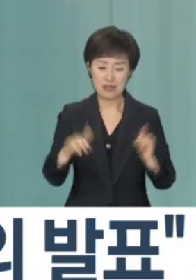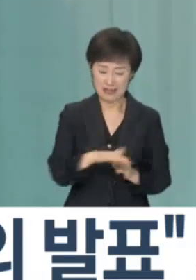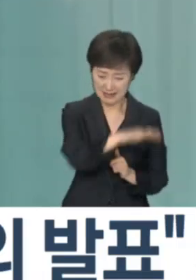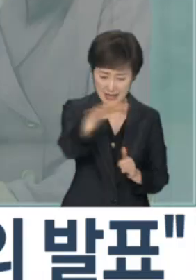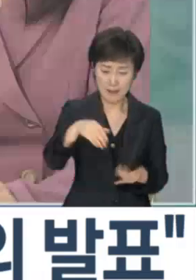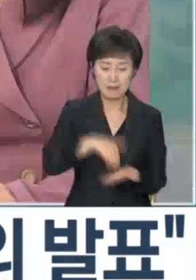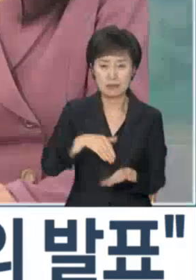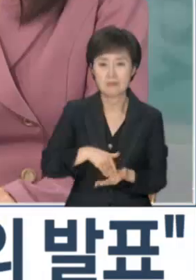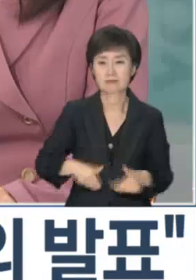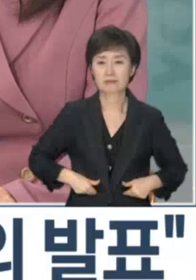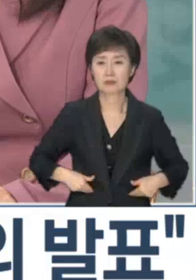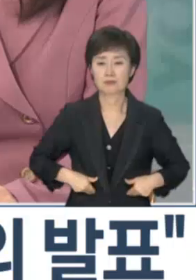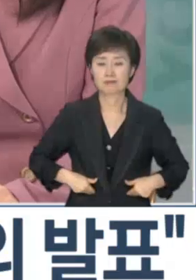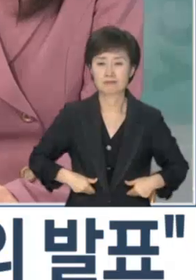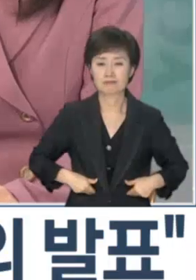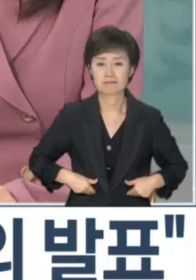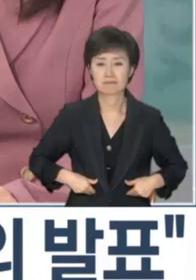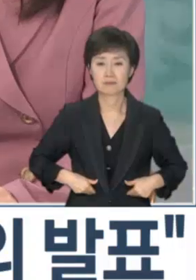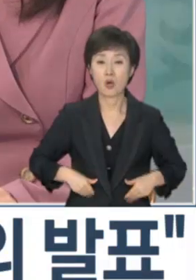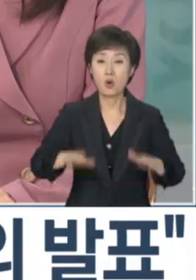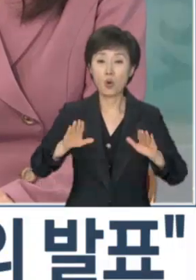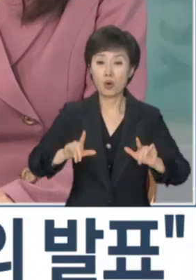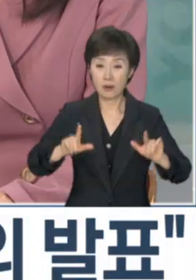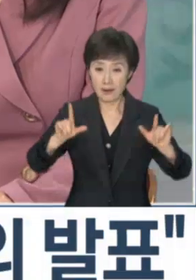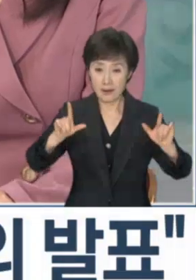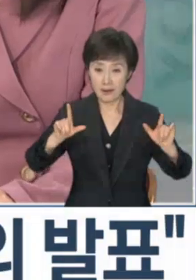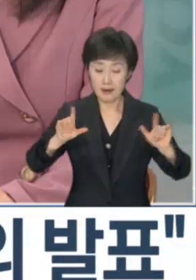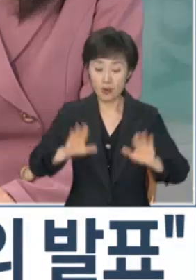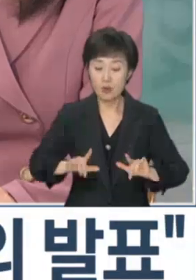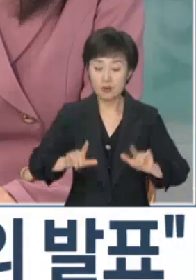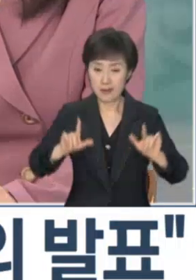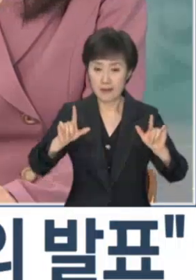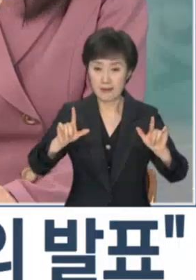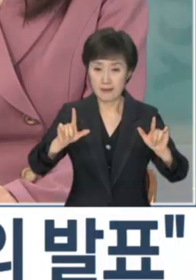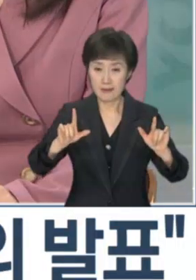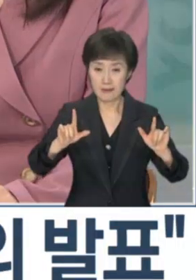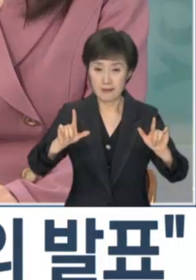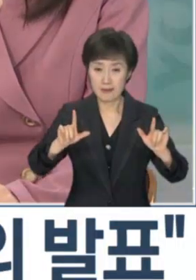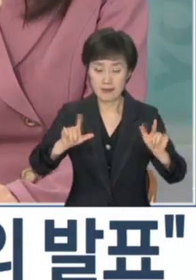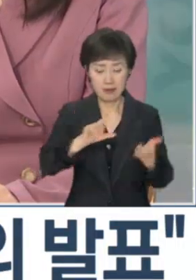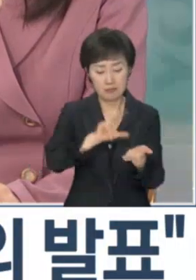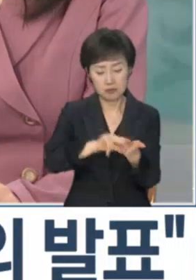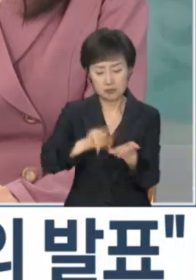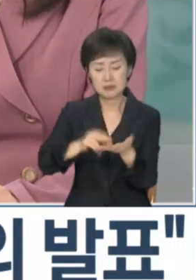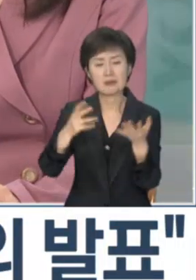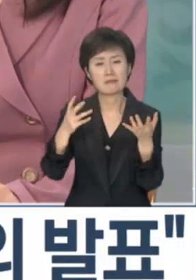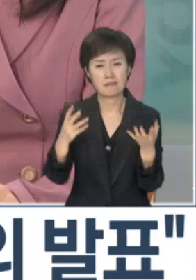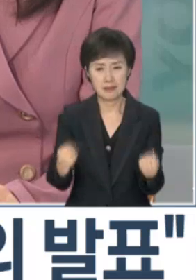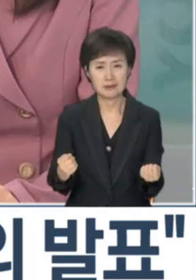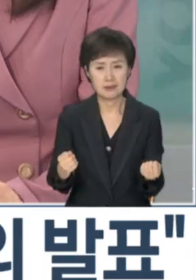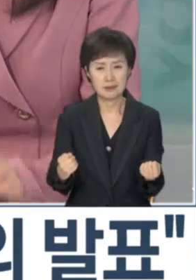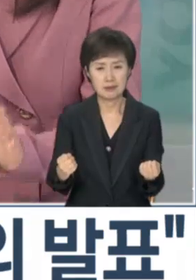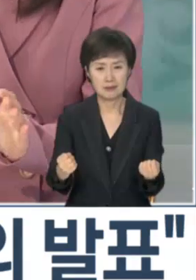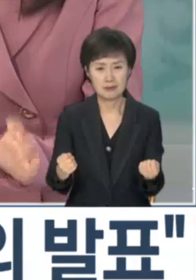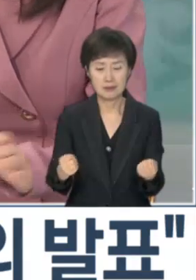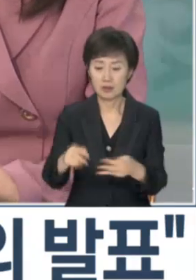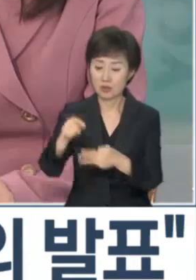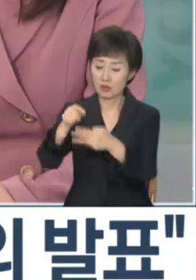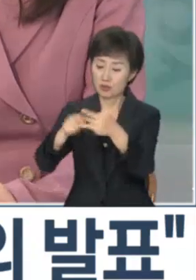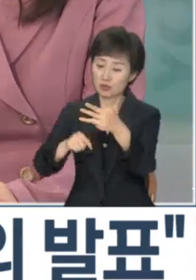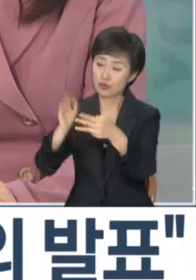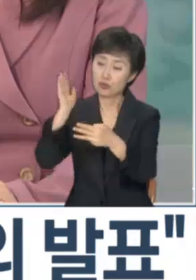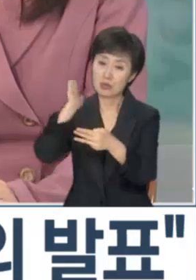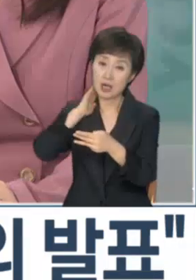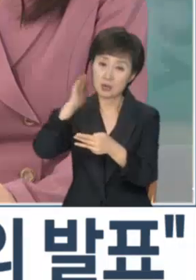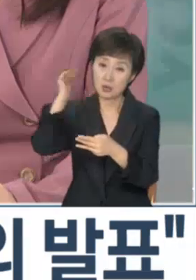반성을 하셔야 될 것 같은데요. 특히 이번 국회에서는 그리고 올해에는 또 여러 가지 사안들이 있었습니다. 특히 뭐 윤석열 대통령이